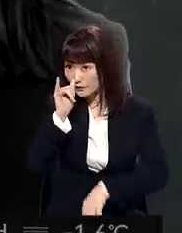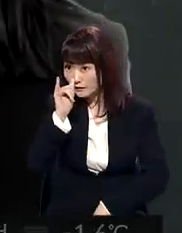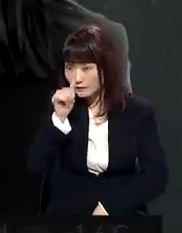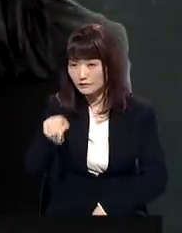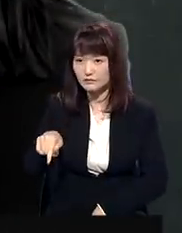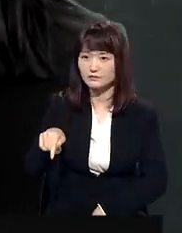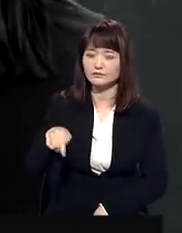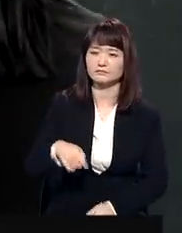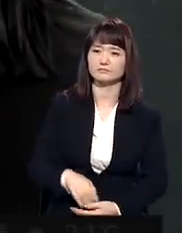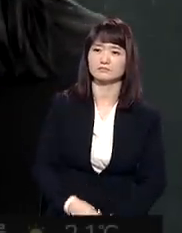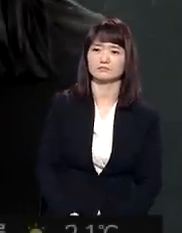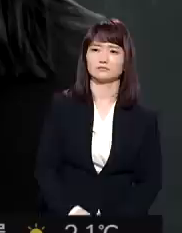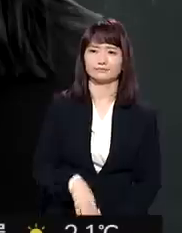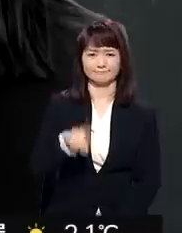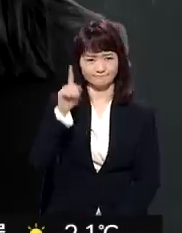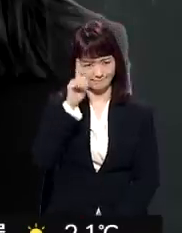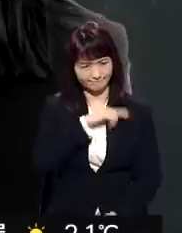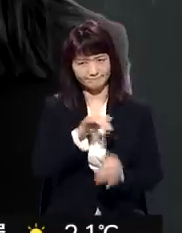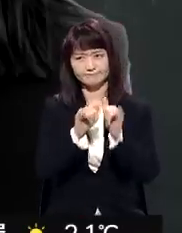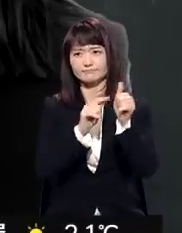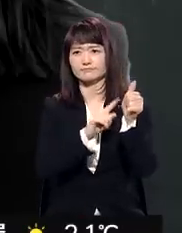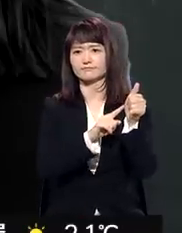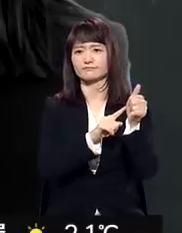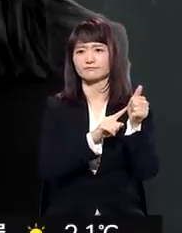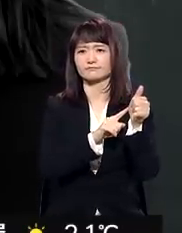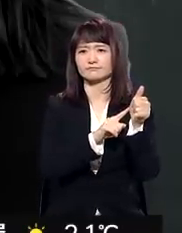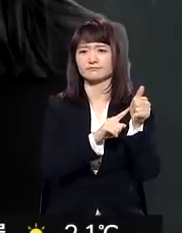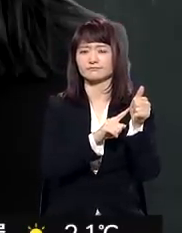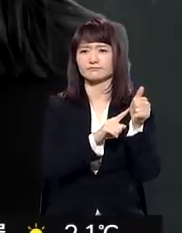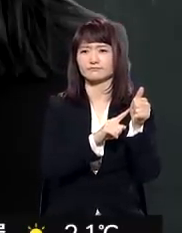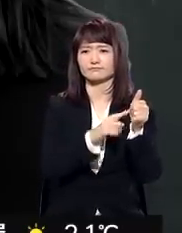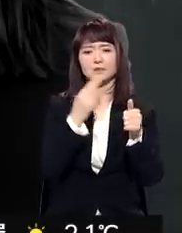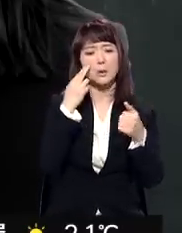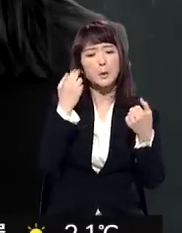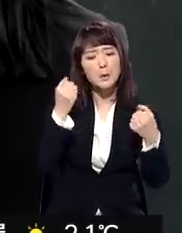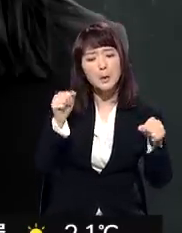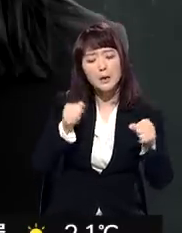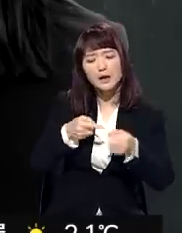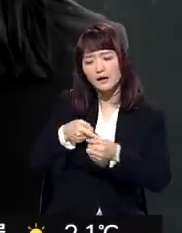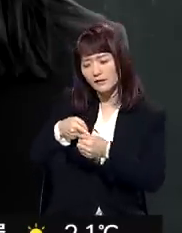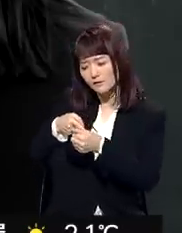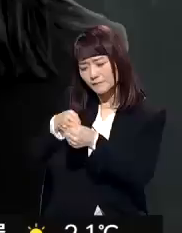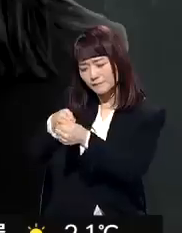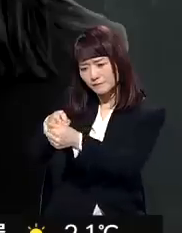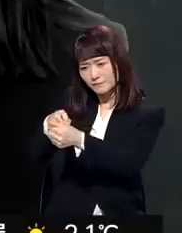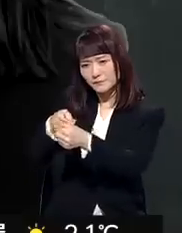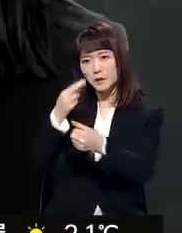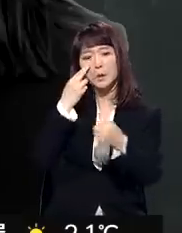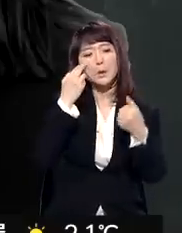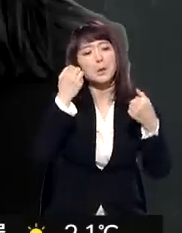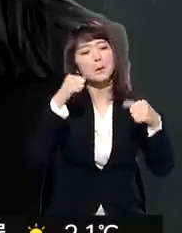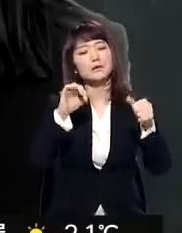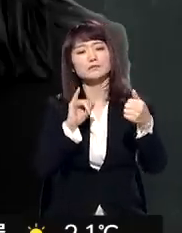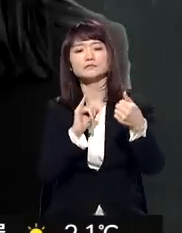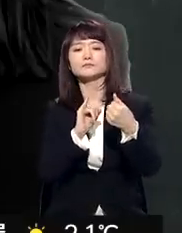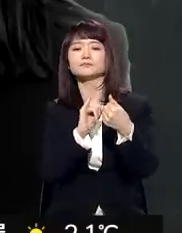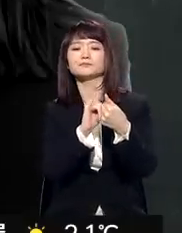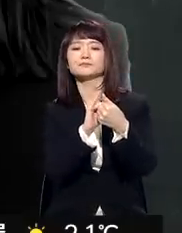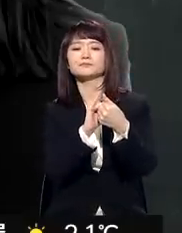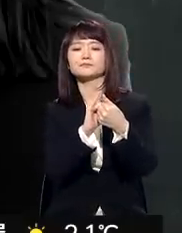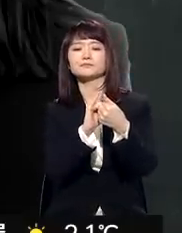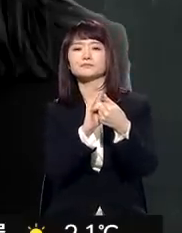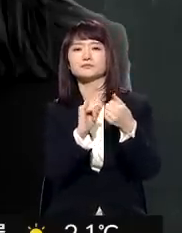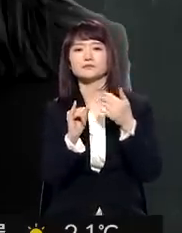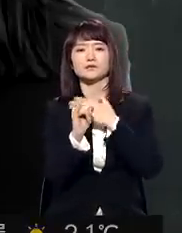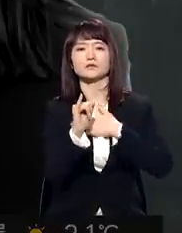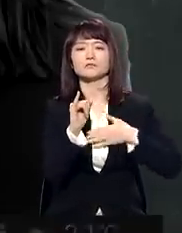여기서부터 진짜 너무 나쁜 사람이 되는 건데 이제 춤을 간구한 하면서 이제 춤을 추는 그 순간에 피해 여성의 어떤 신체의